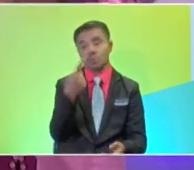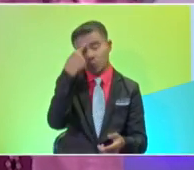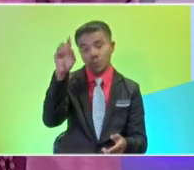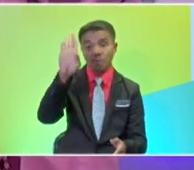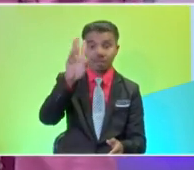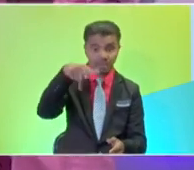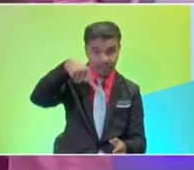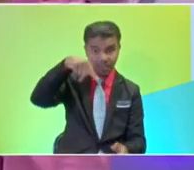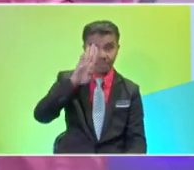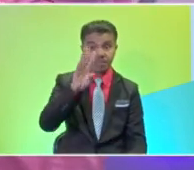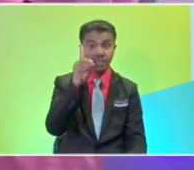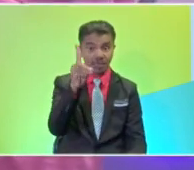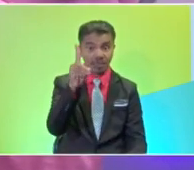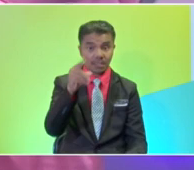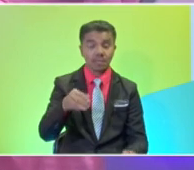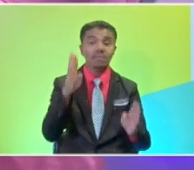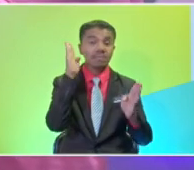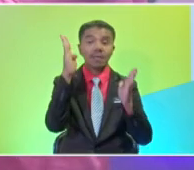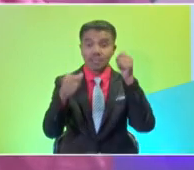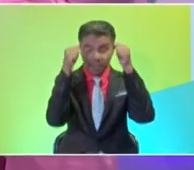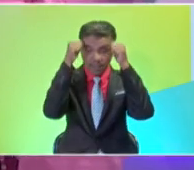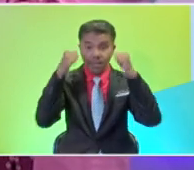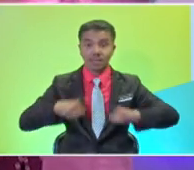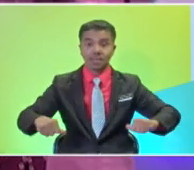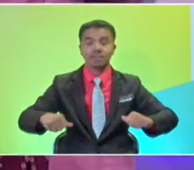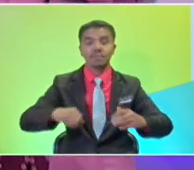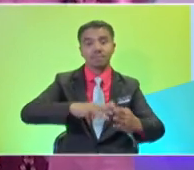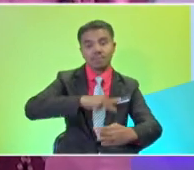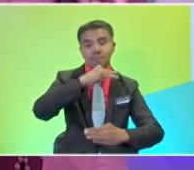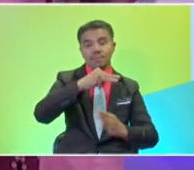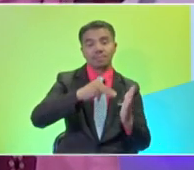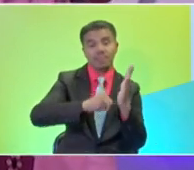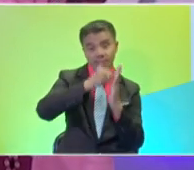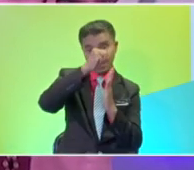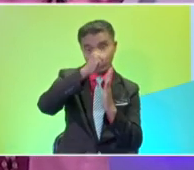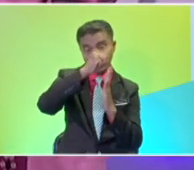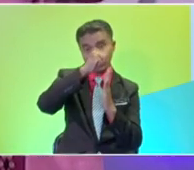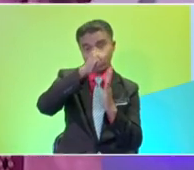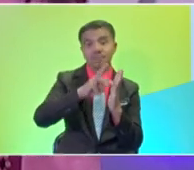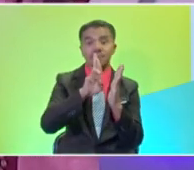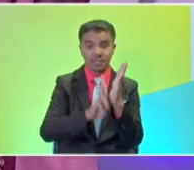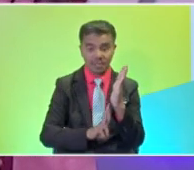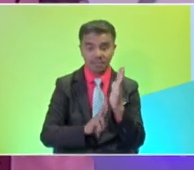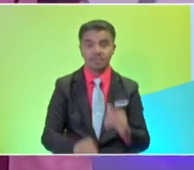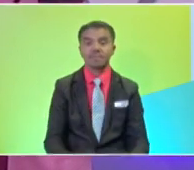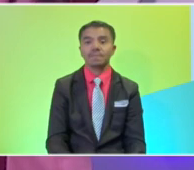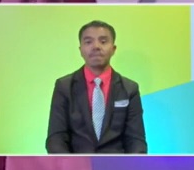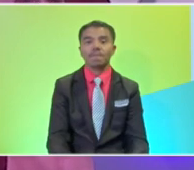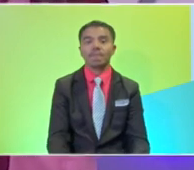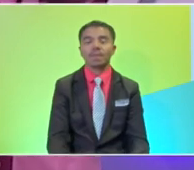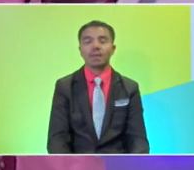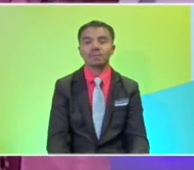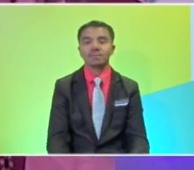almuhimmahisbati PBD bahasa Arab untuk sekolah menengah dengan betul supaya guru di luar sana dapat faham Apakah sebenarnya